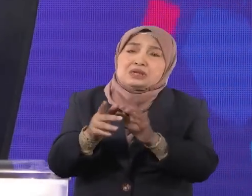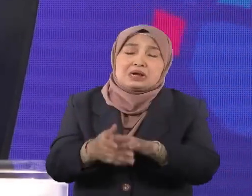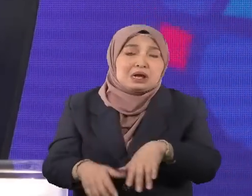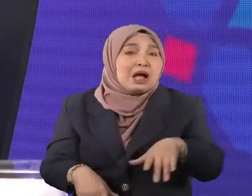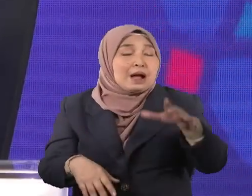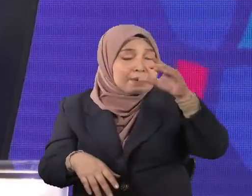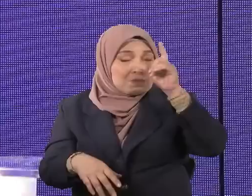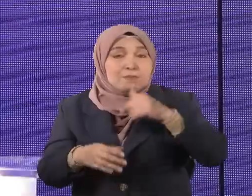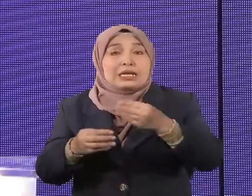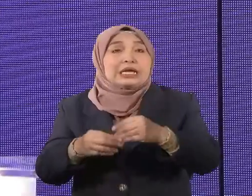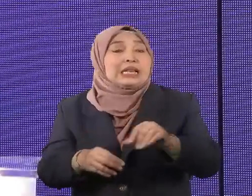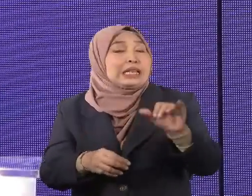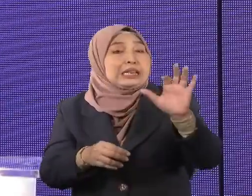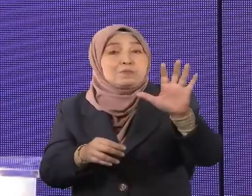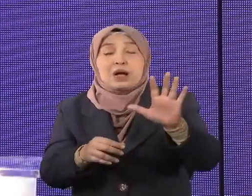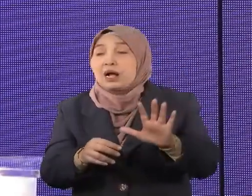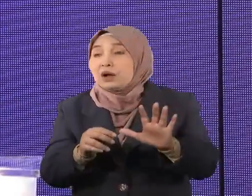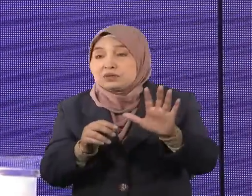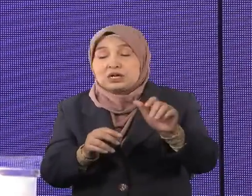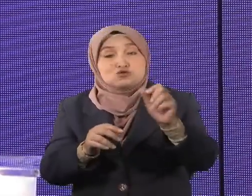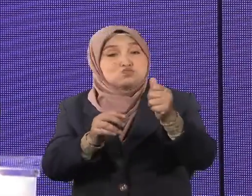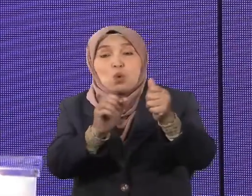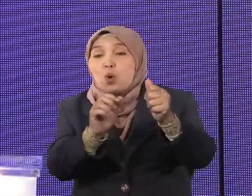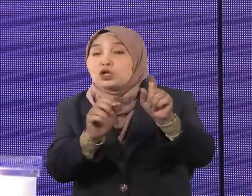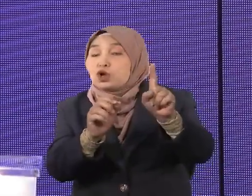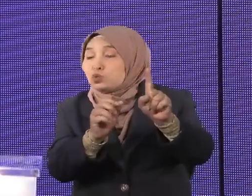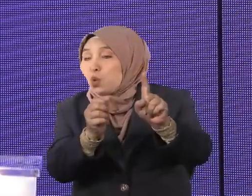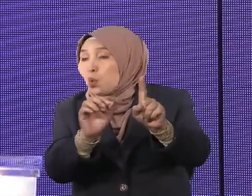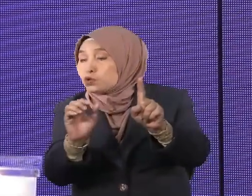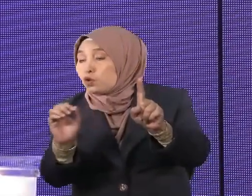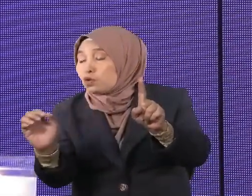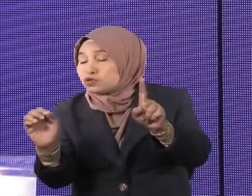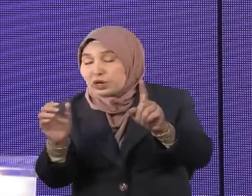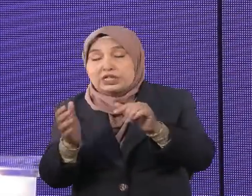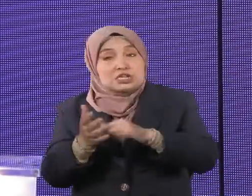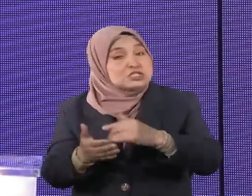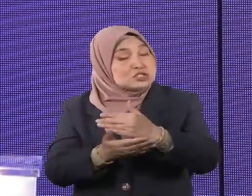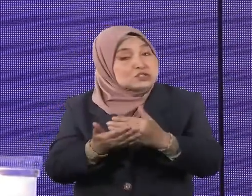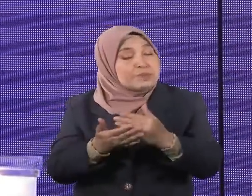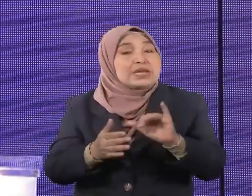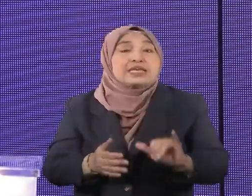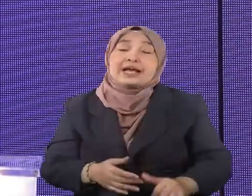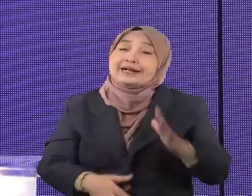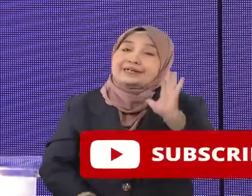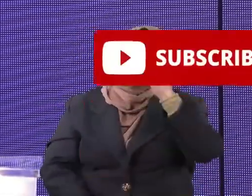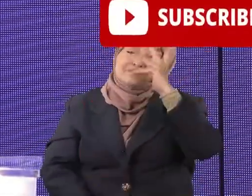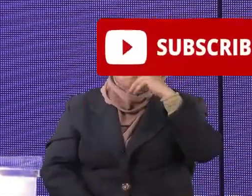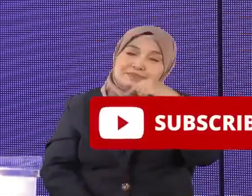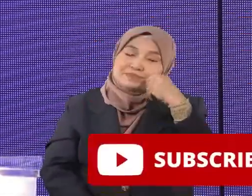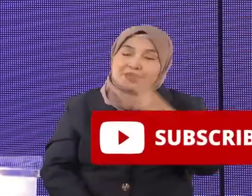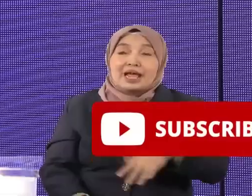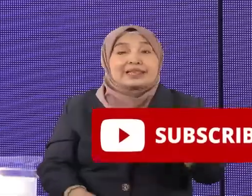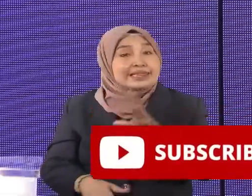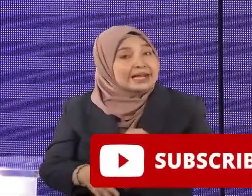bagilah 5 digit contohnya, untuk dia rasa bahawa wah ini adalah sesuatu yang indah, zuyina,